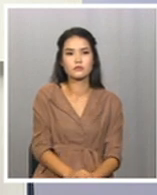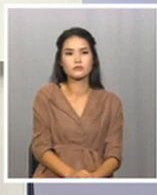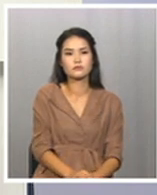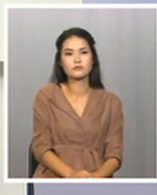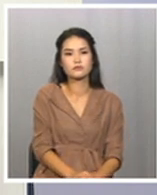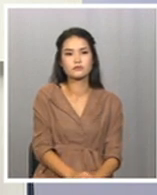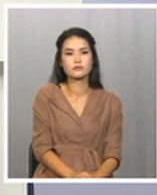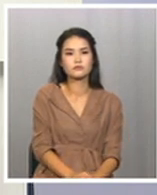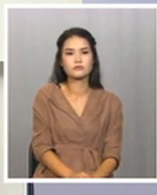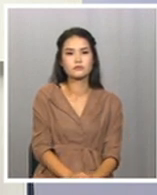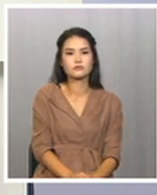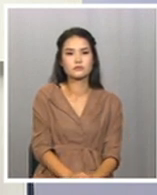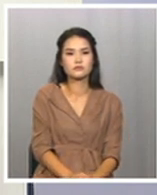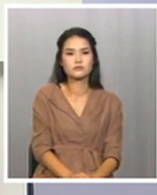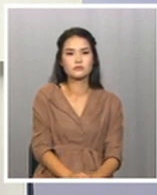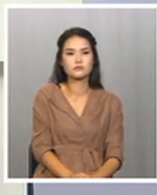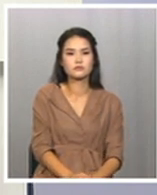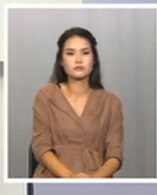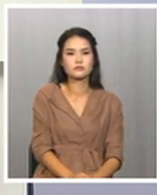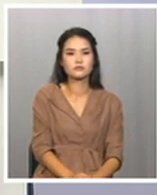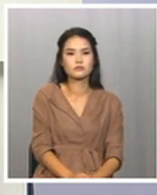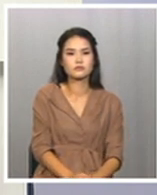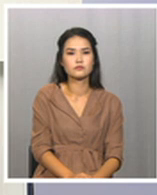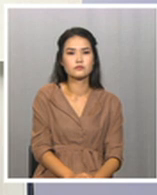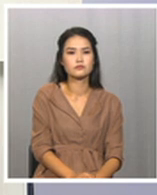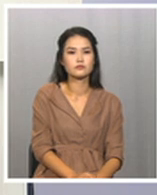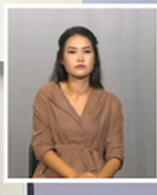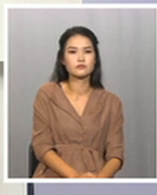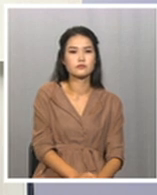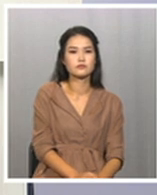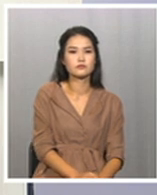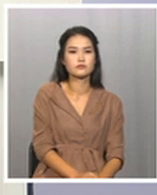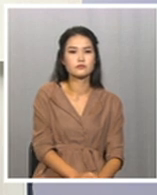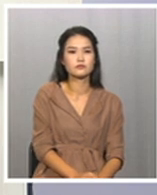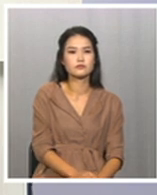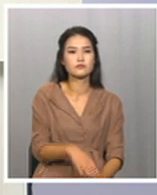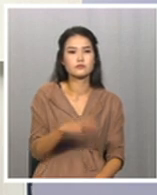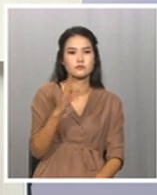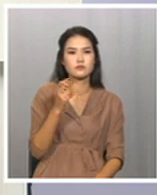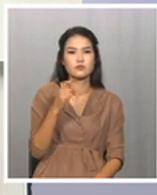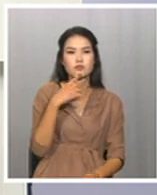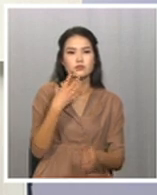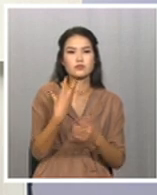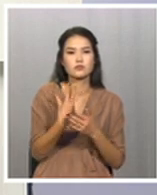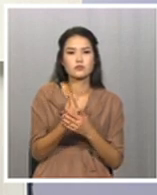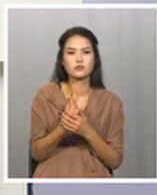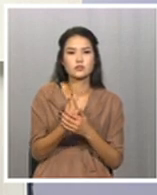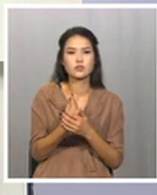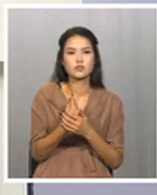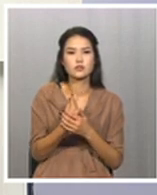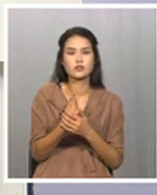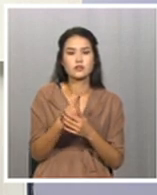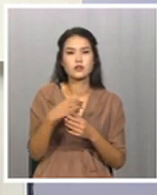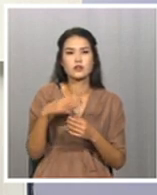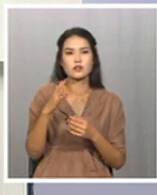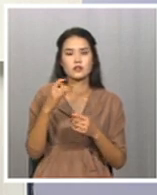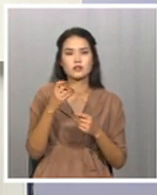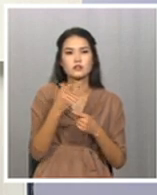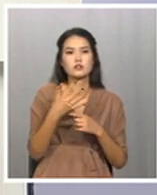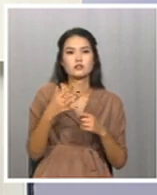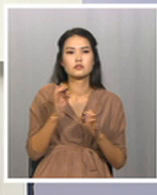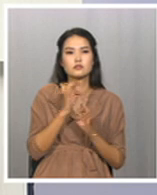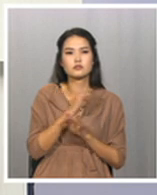Түрлі әлеуметтік желілерден, немесе дәл сол жерде редактордың өзінен біз медиа файлдарды